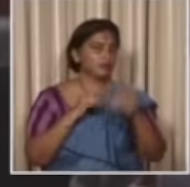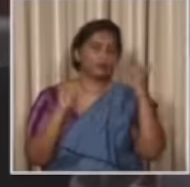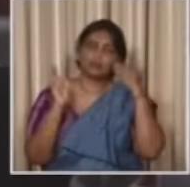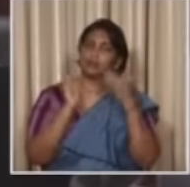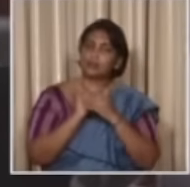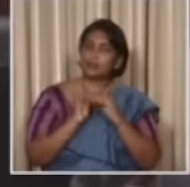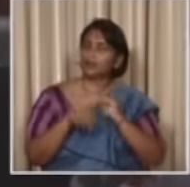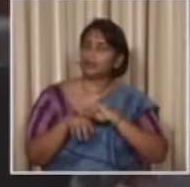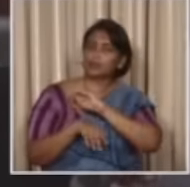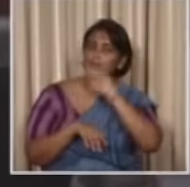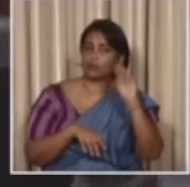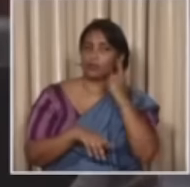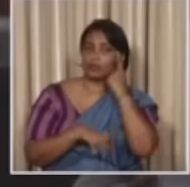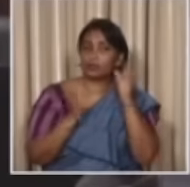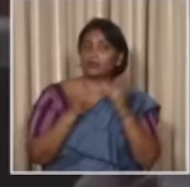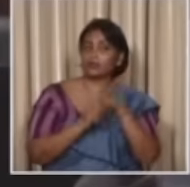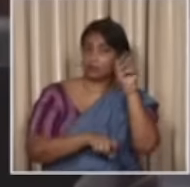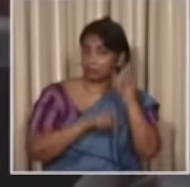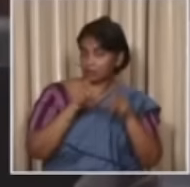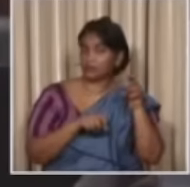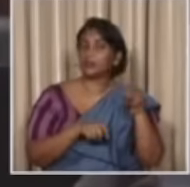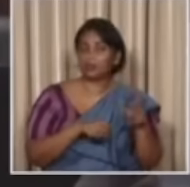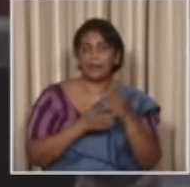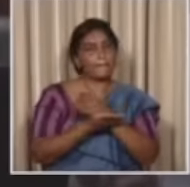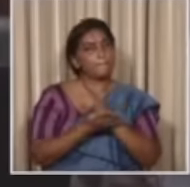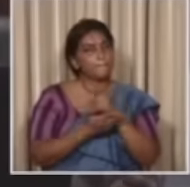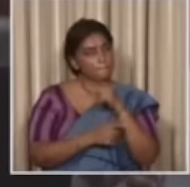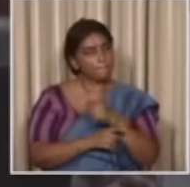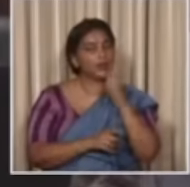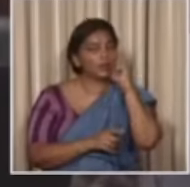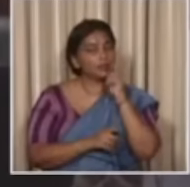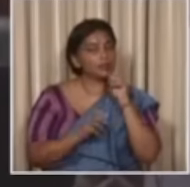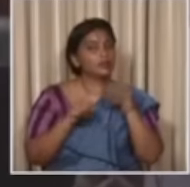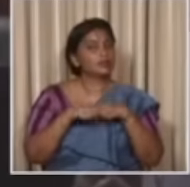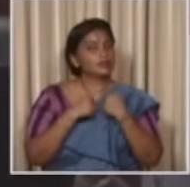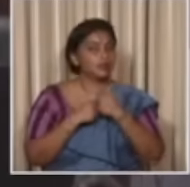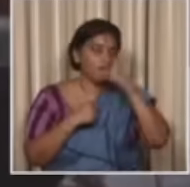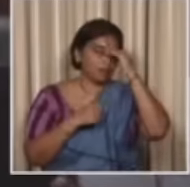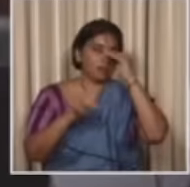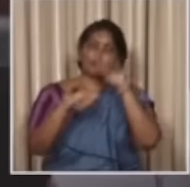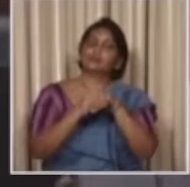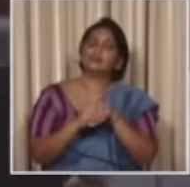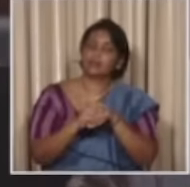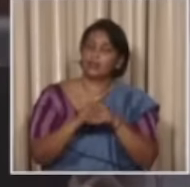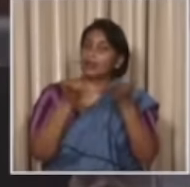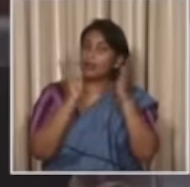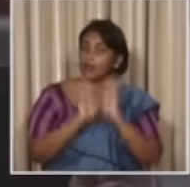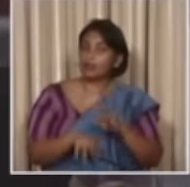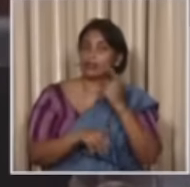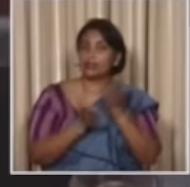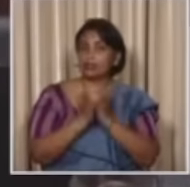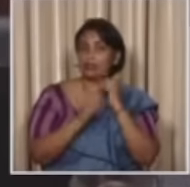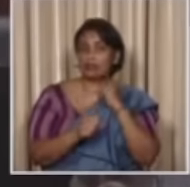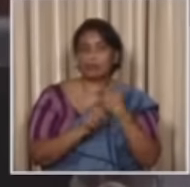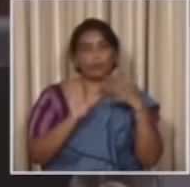වෙලා ටික කලකින් බුද්ධිංශ නිලධාරියෙක් ඒ බෙදුම්වාදී ත්‍රස්තවාදී සංවිධානයේ නායකයා බවට පත් වෙනවා. අන්තිමට ඉන්දියානු ආණ්ඩුවත්